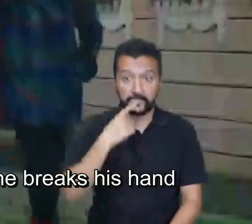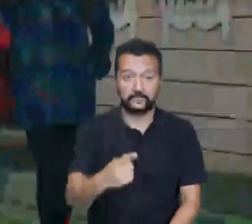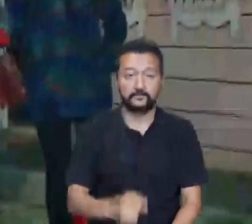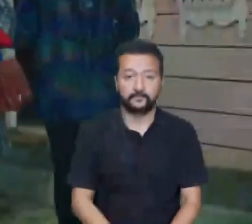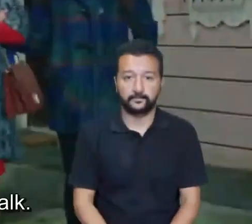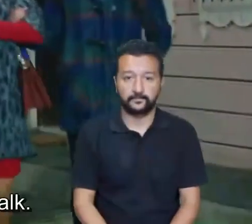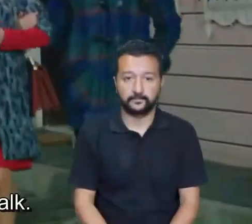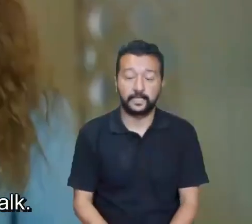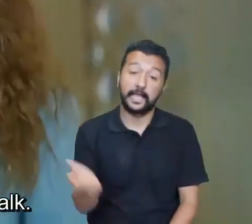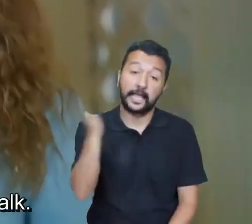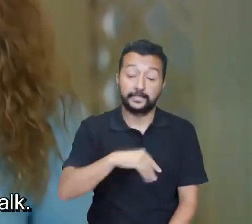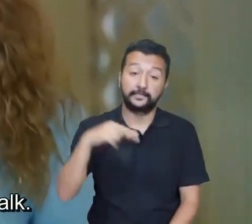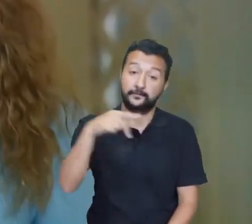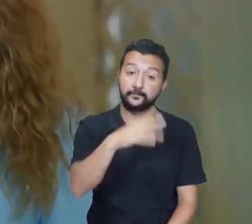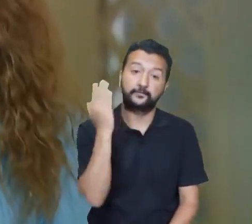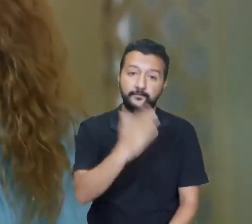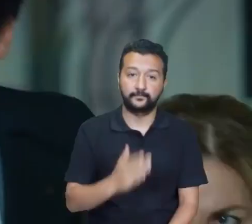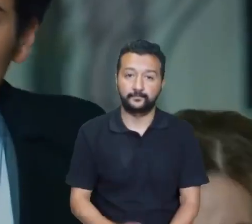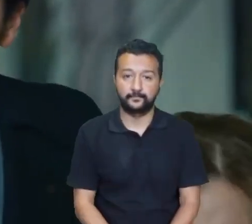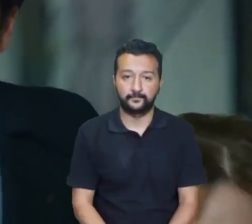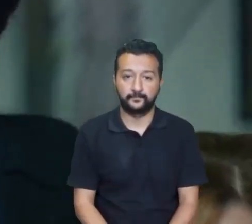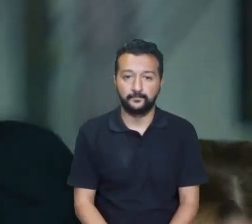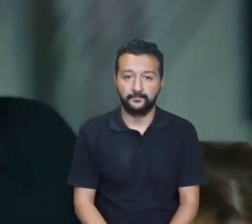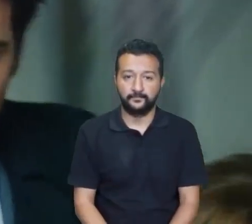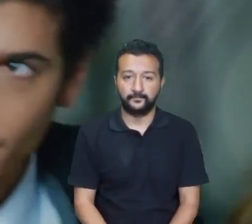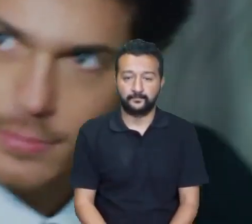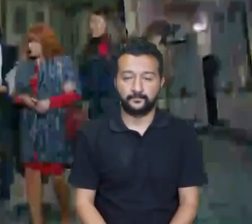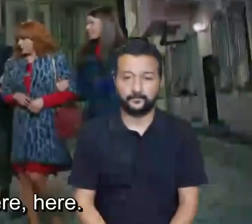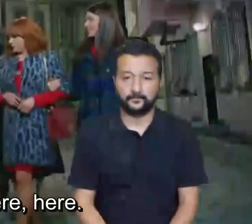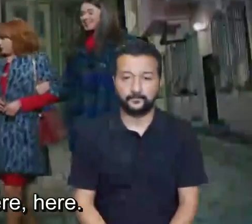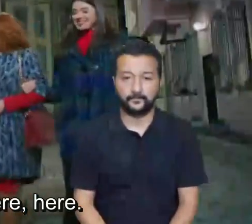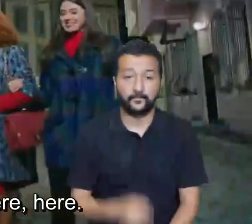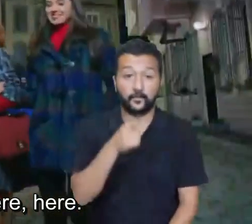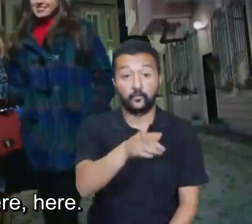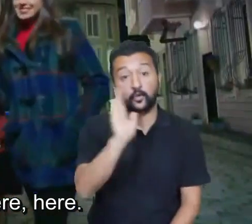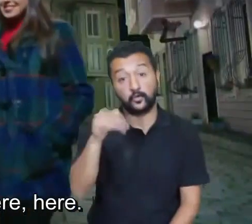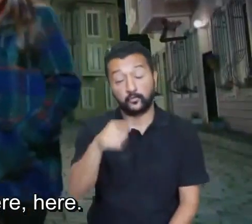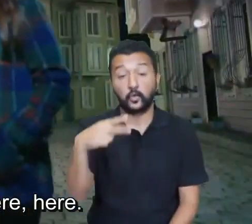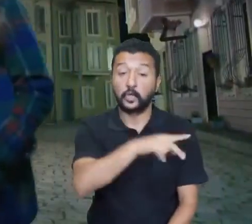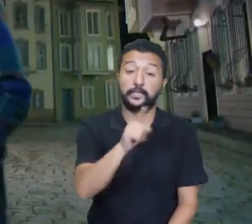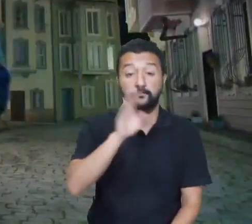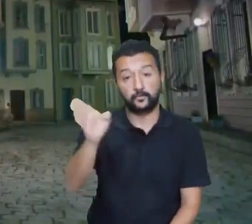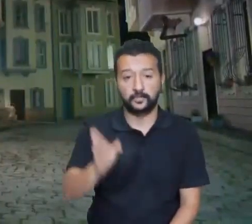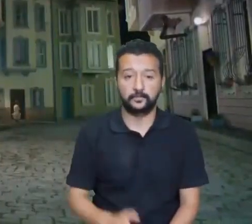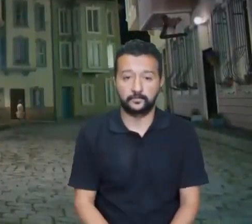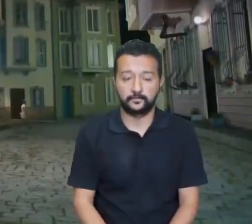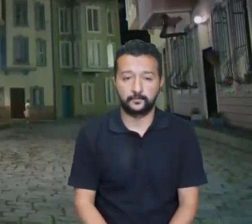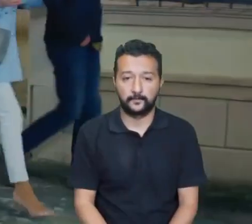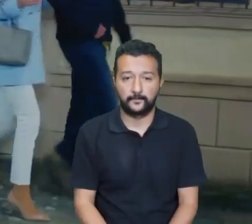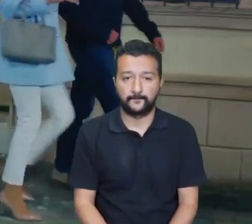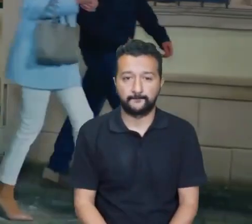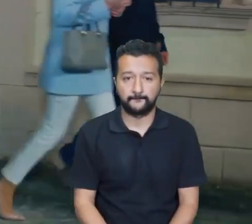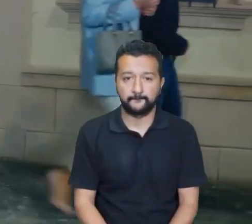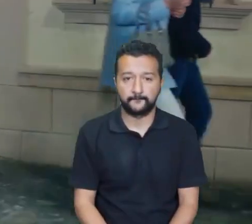çabuk. Hadi yürü. Itır Ayşen'e imalı bakıyor. Buradan değil, buradan. Sokaktan birbirlerine zıt